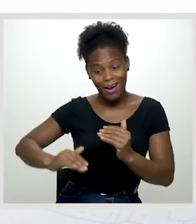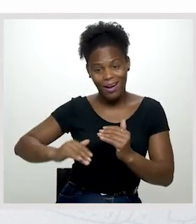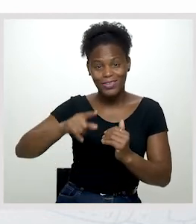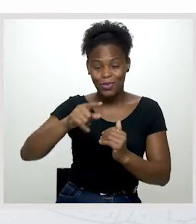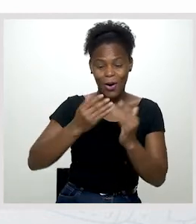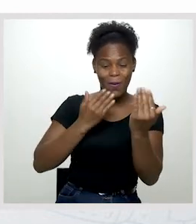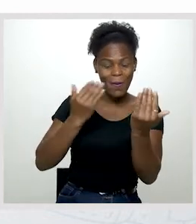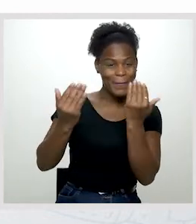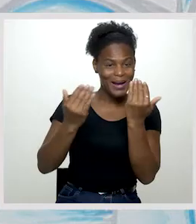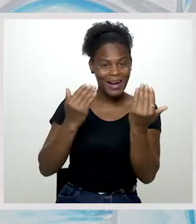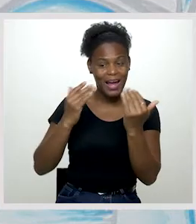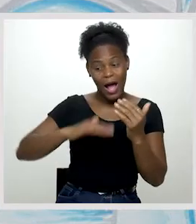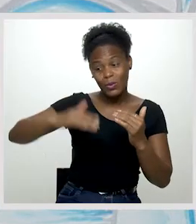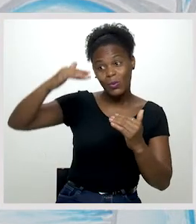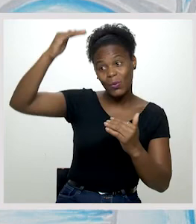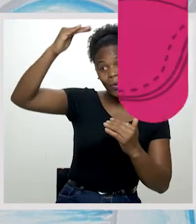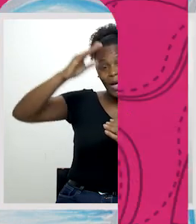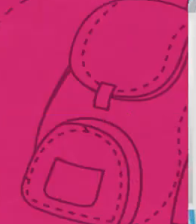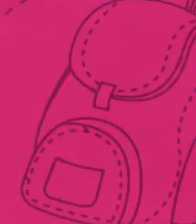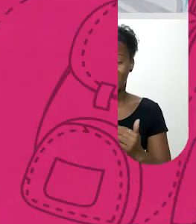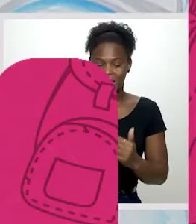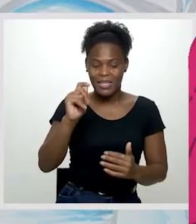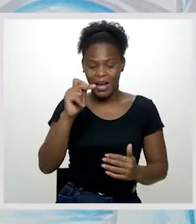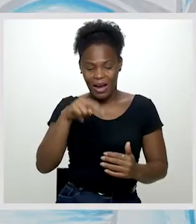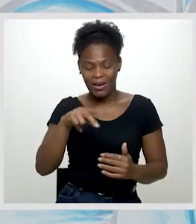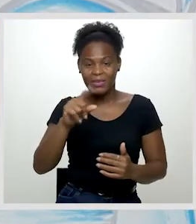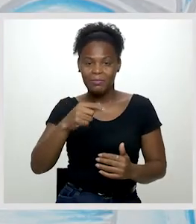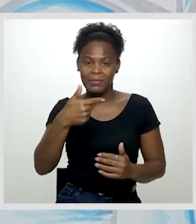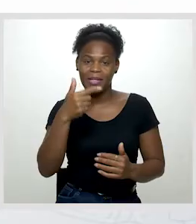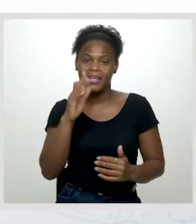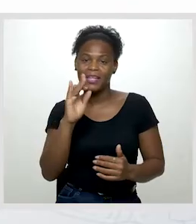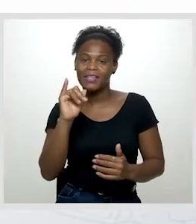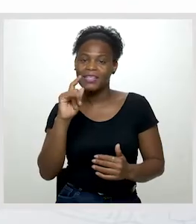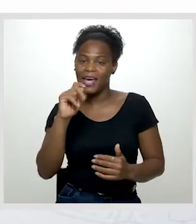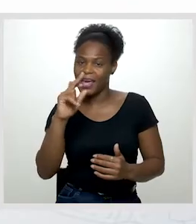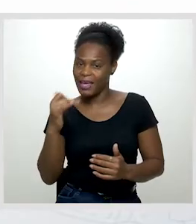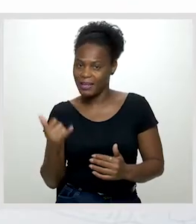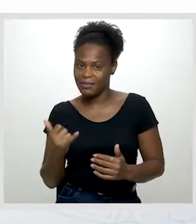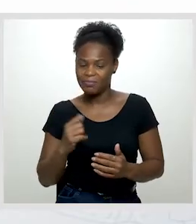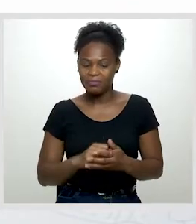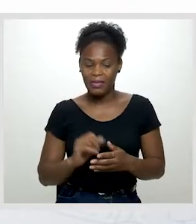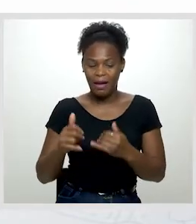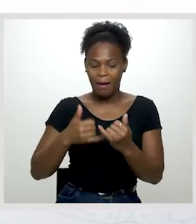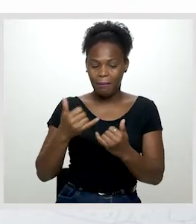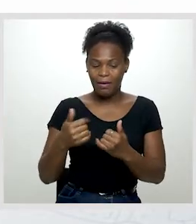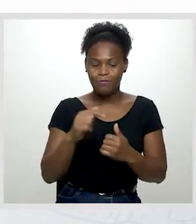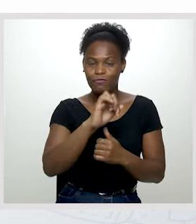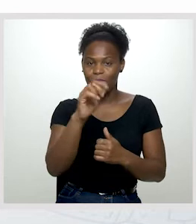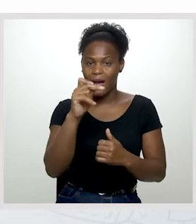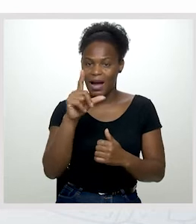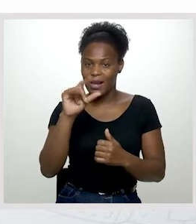comparer la taille de Jean et de Thierry. Après, vous avez Aline et